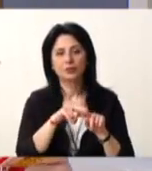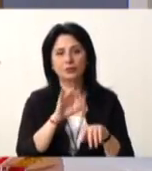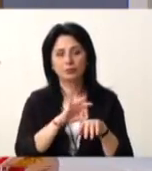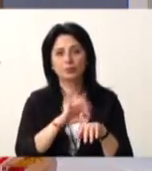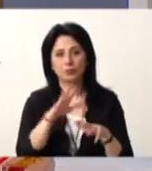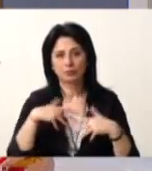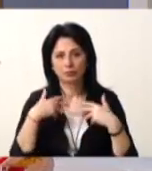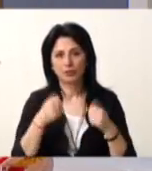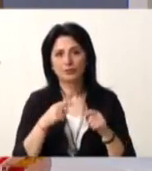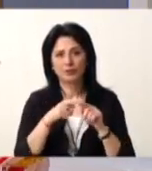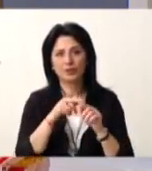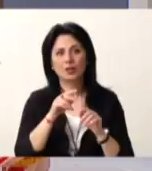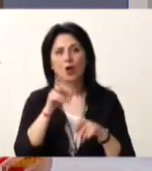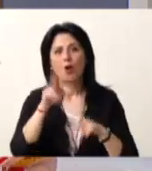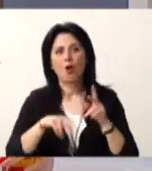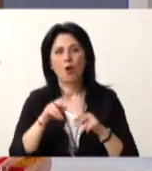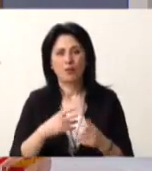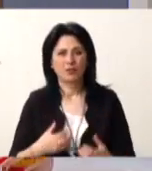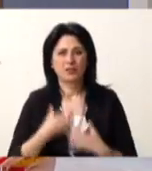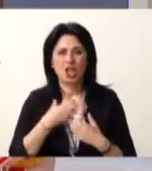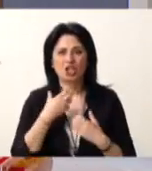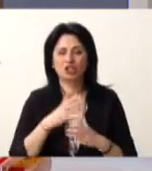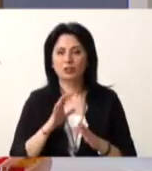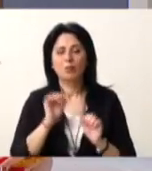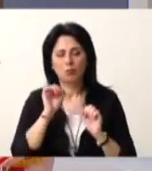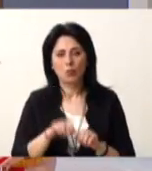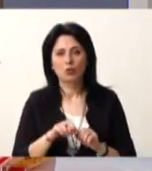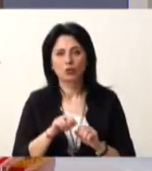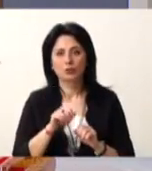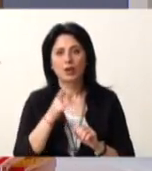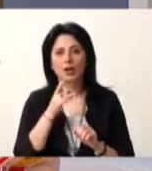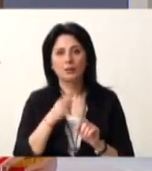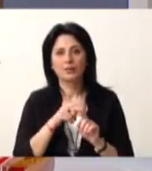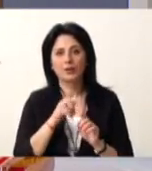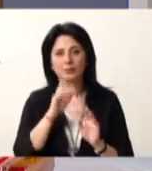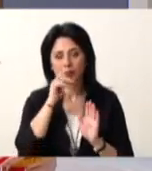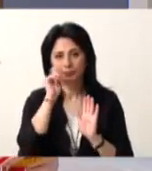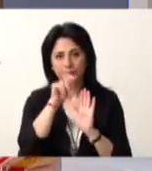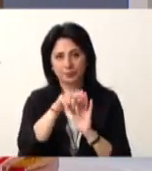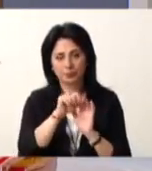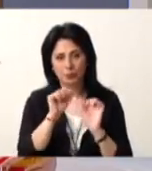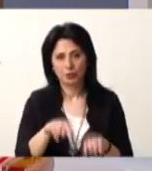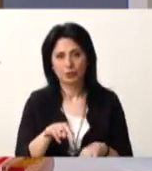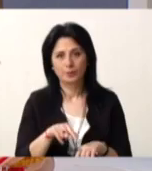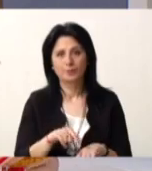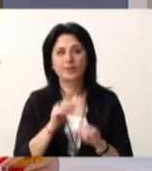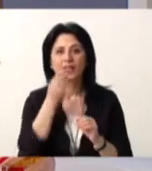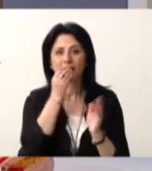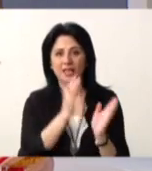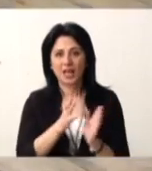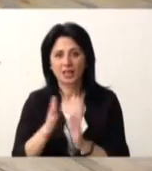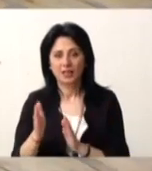პაციენტი მაინც ტრამულია, ოპერაცია ეშინიათ და ამიტომ მიდიან რისკზე და მკურნალობენ წამლებით და იცავენ